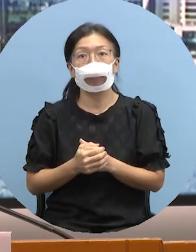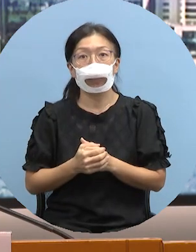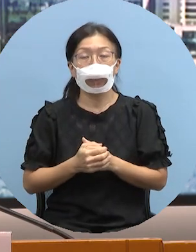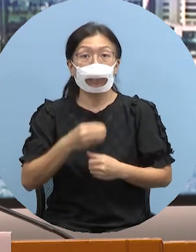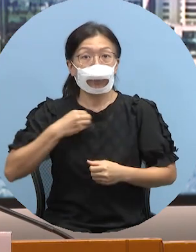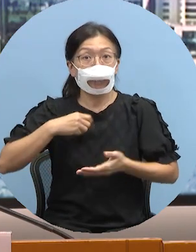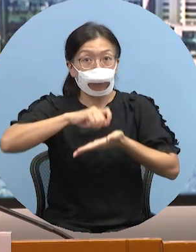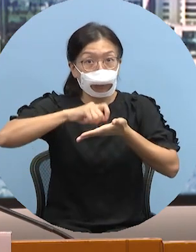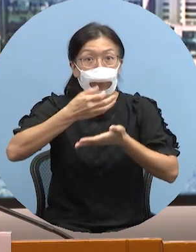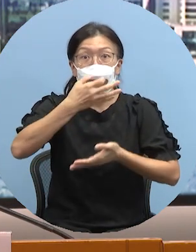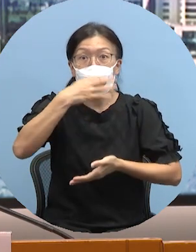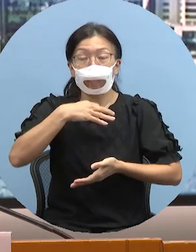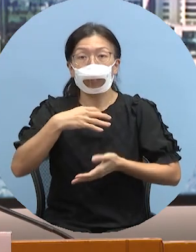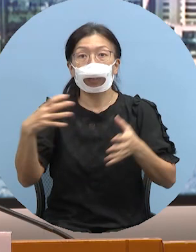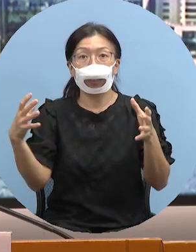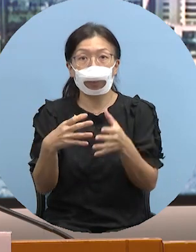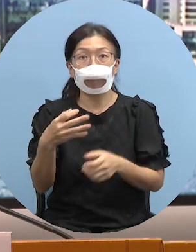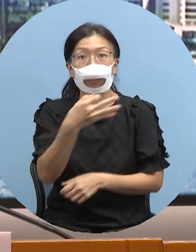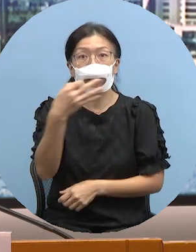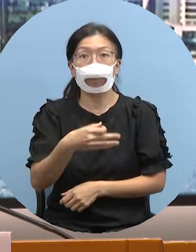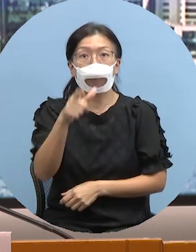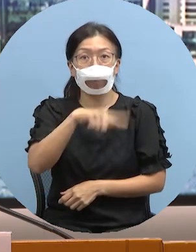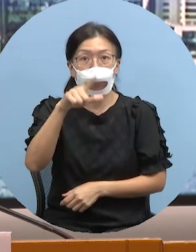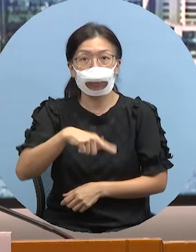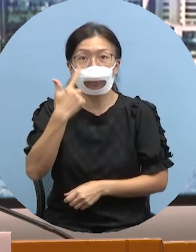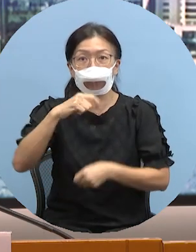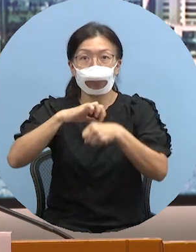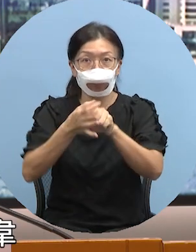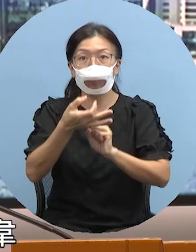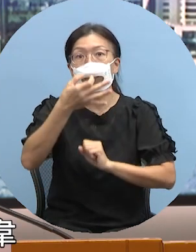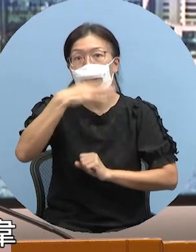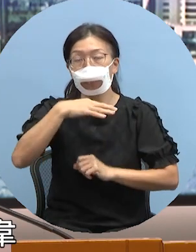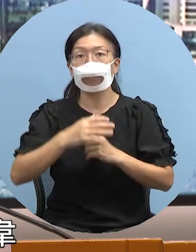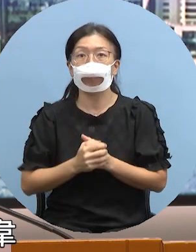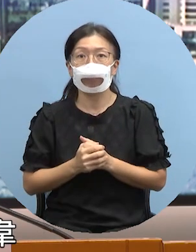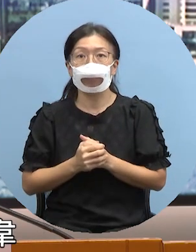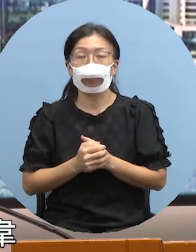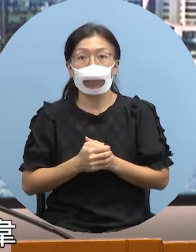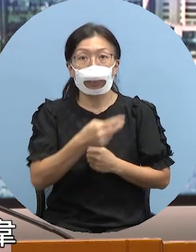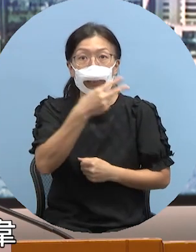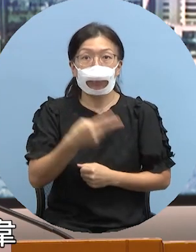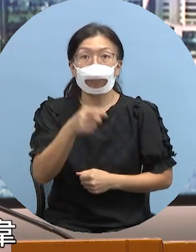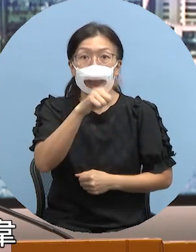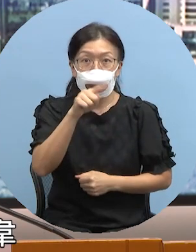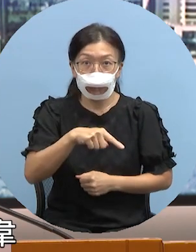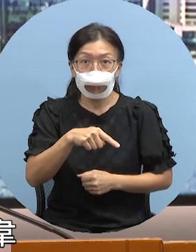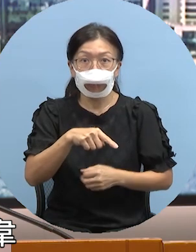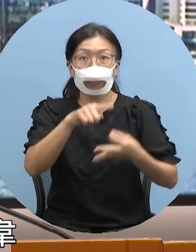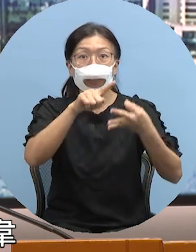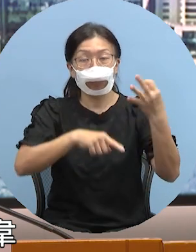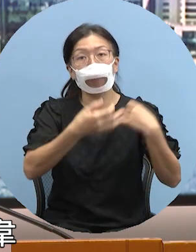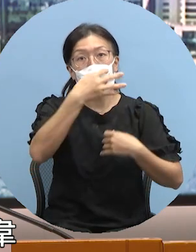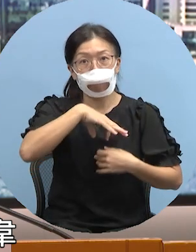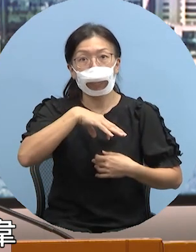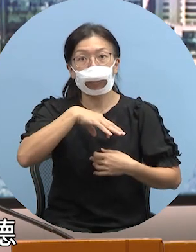處方過超過38000劑嘅新冠口服藥，包括咗超過21000劑嘅莫